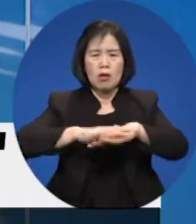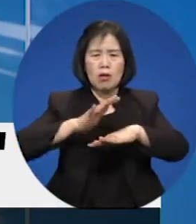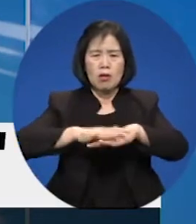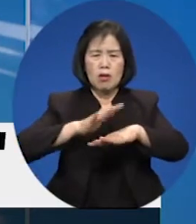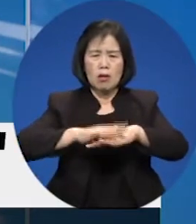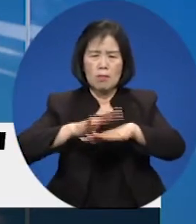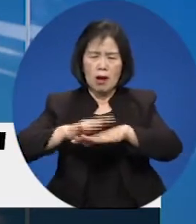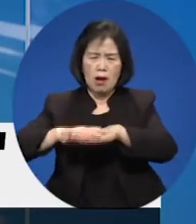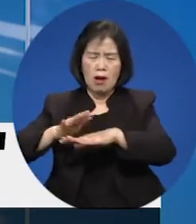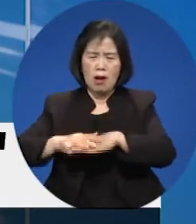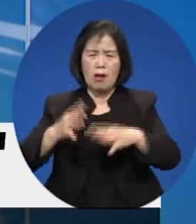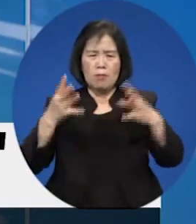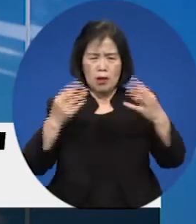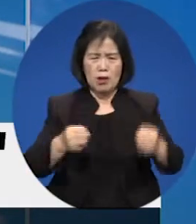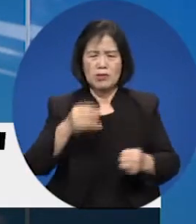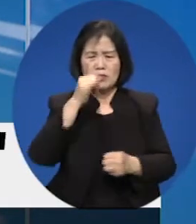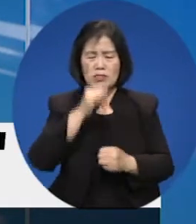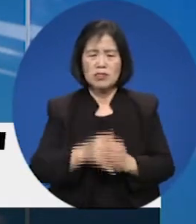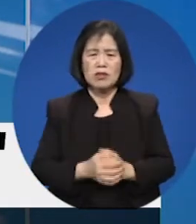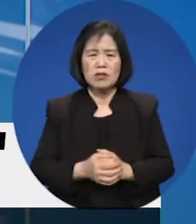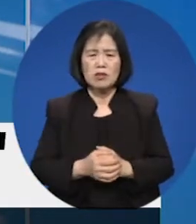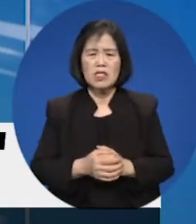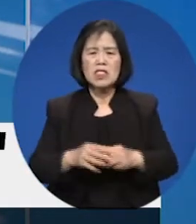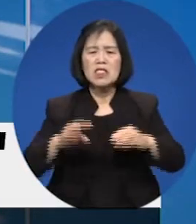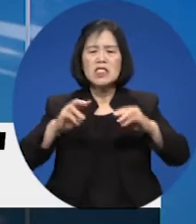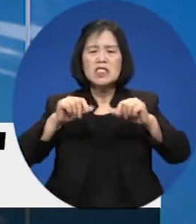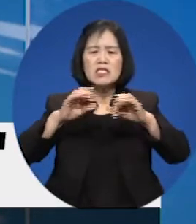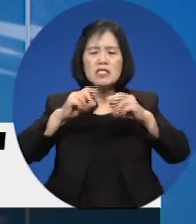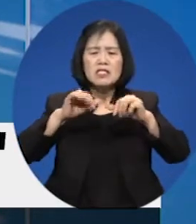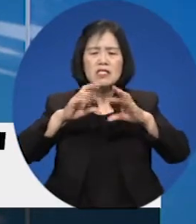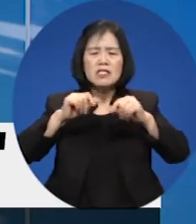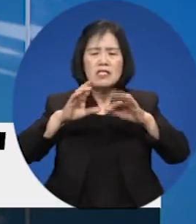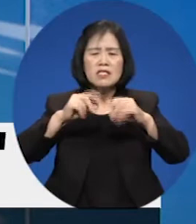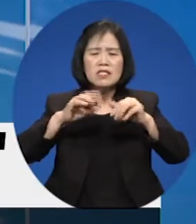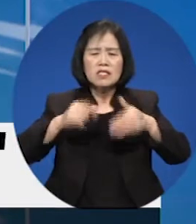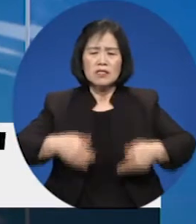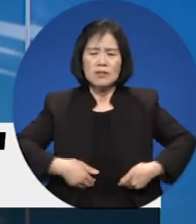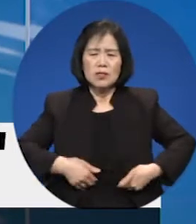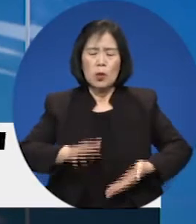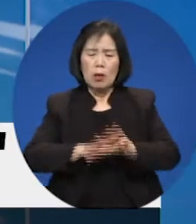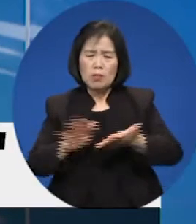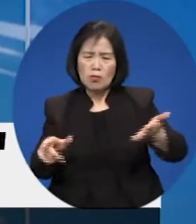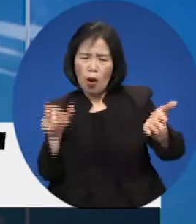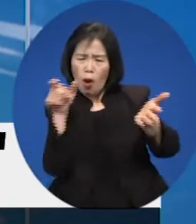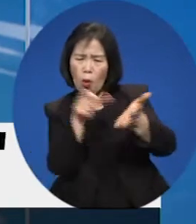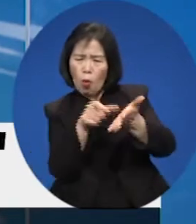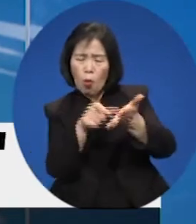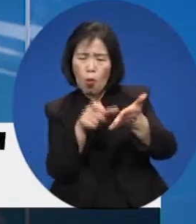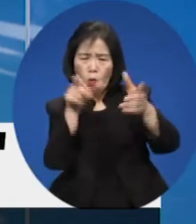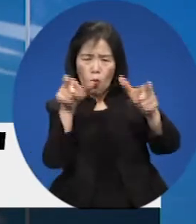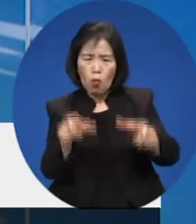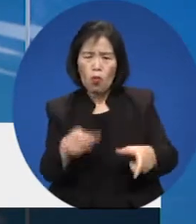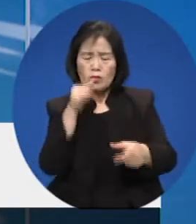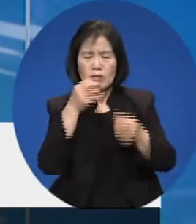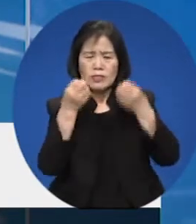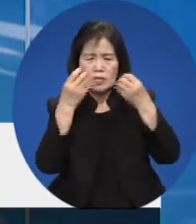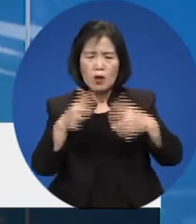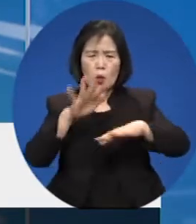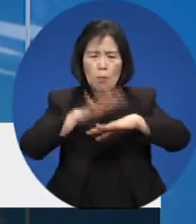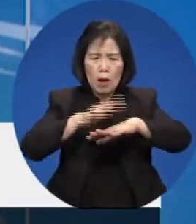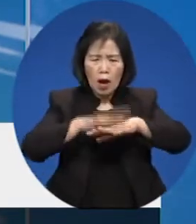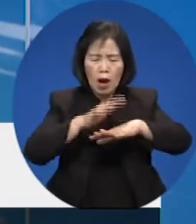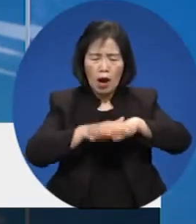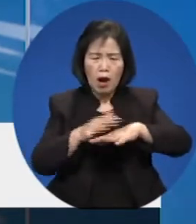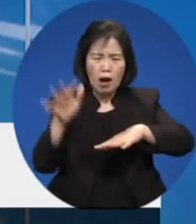논박 들이 굉장히 많아요 왜 흙을 받을까 사실은 뭐 기존의 어떤 토지 들이 좀 안좋아서 새로운 흙을 받아 가지고 이런 경우도